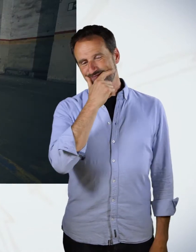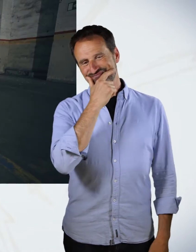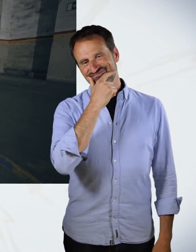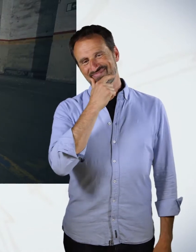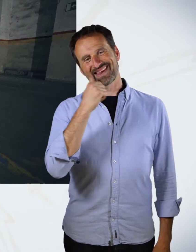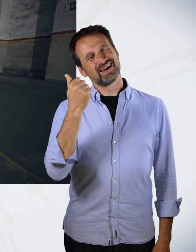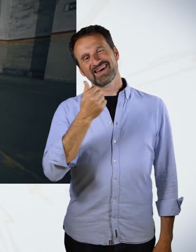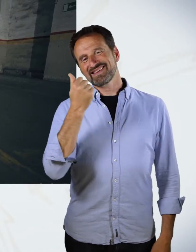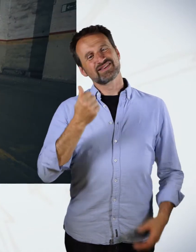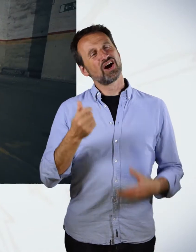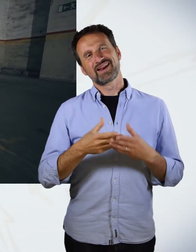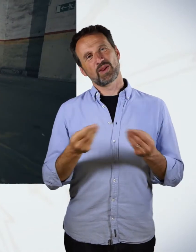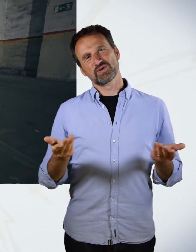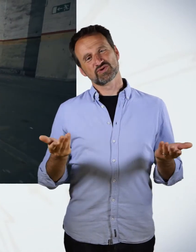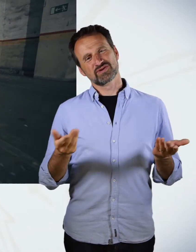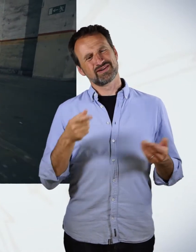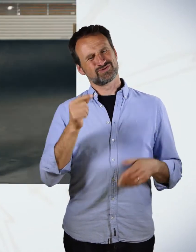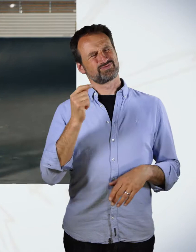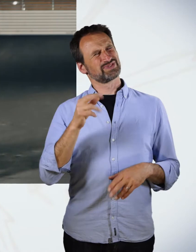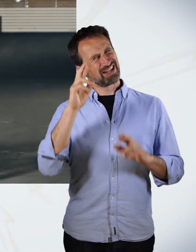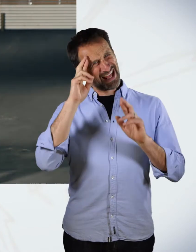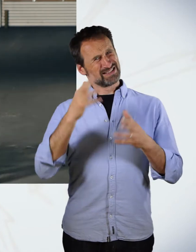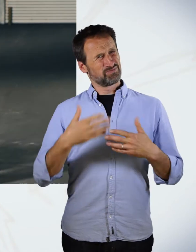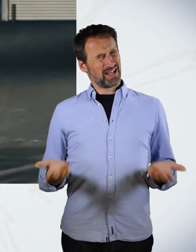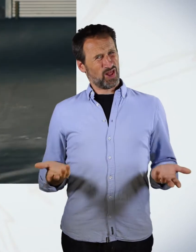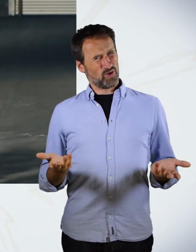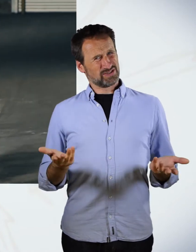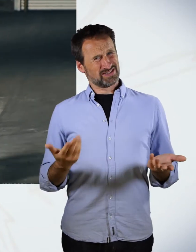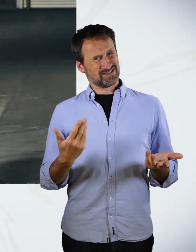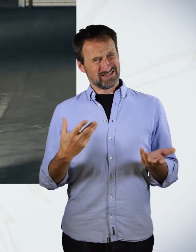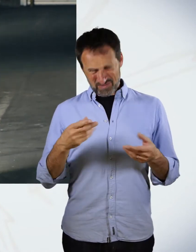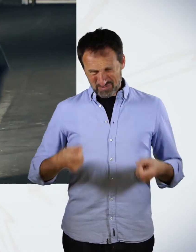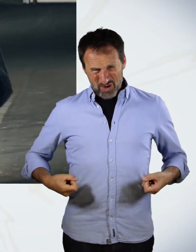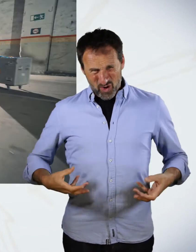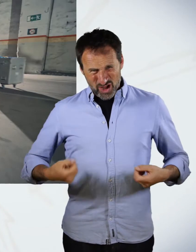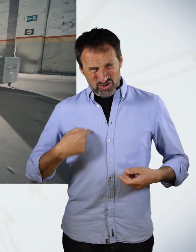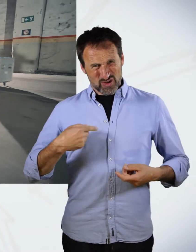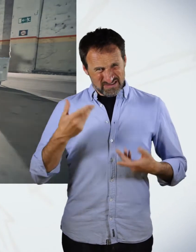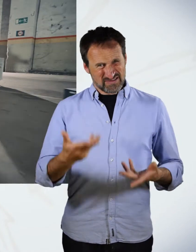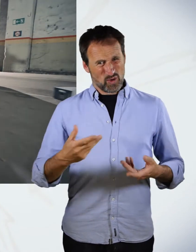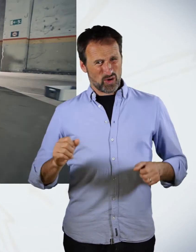Ganz tolle Lösung habt ihr. Ist das jetzt nicht irgendwie ein bisschen respektlos, dass ich so mit dem Rollstuhl mich fortbewege?